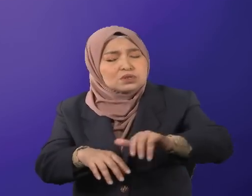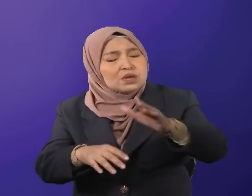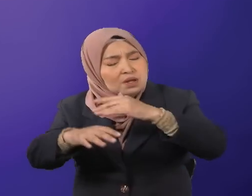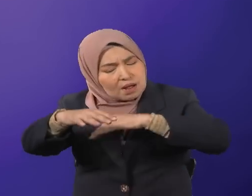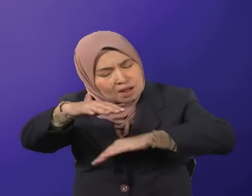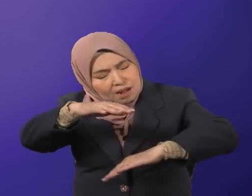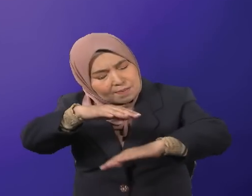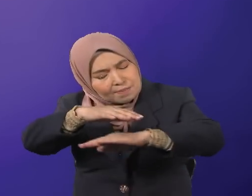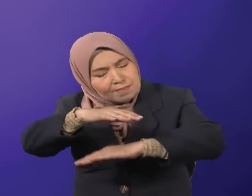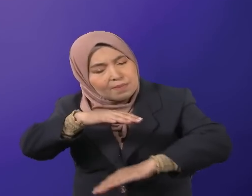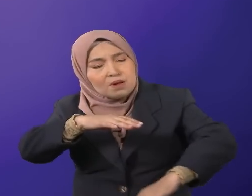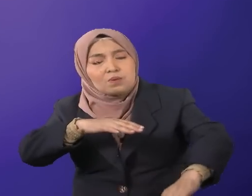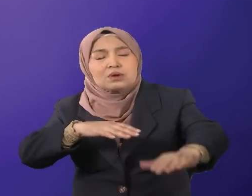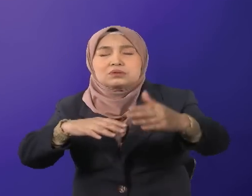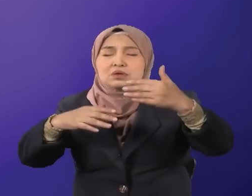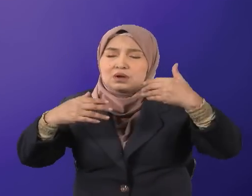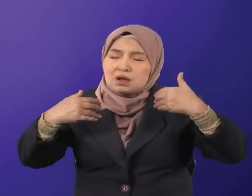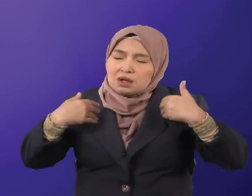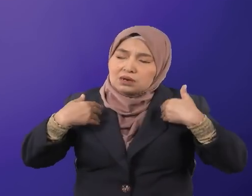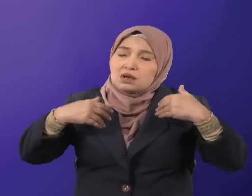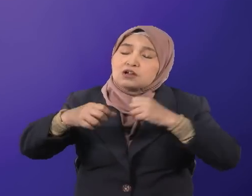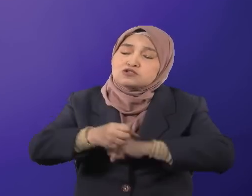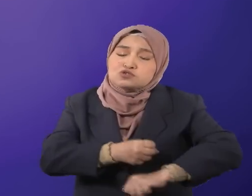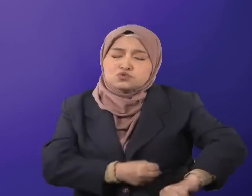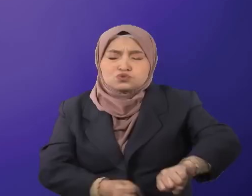تجري من تحتها